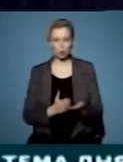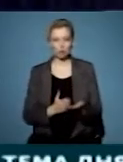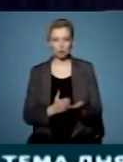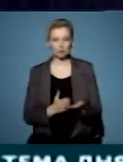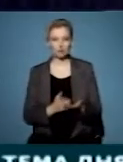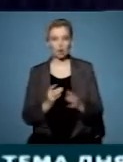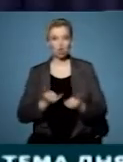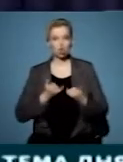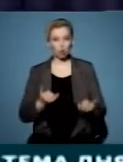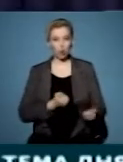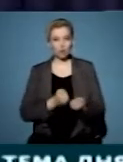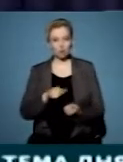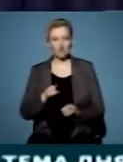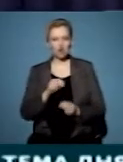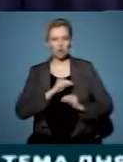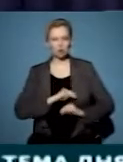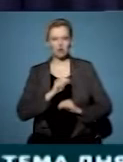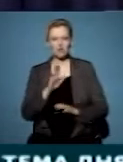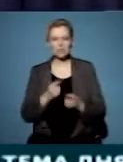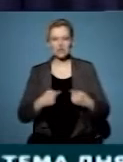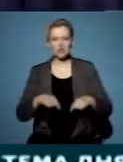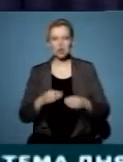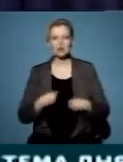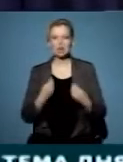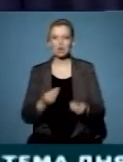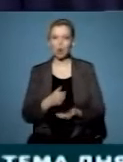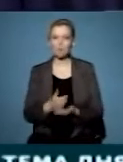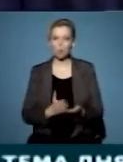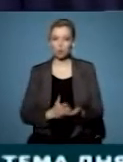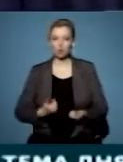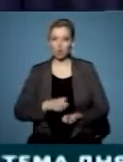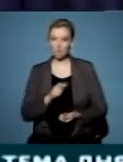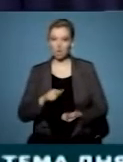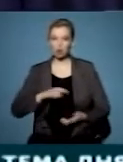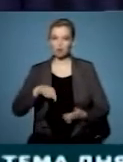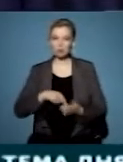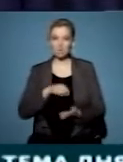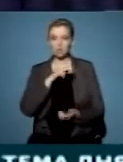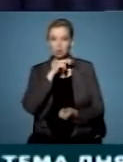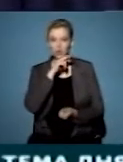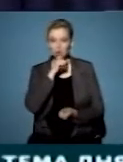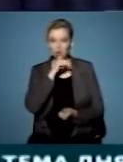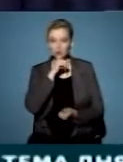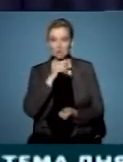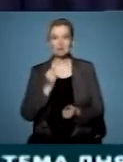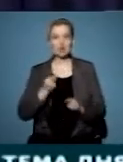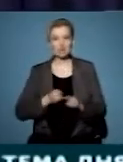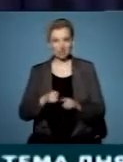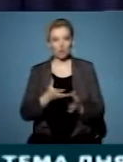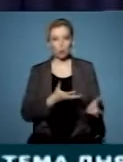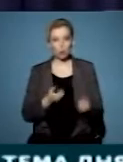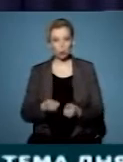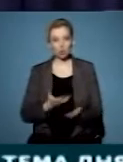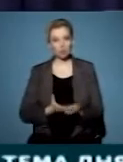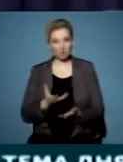Тобто, шановні перевізники, ви працюєте в сфері надання послуг мешканцям міста Чернівці. За це отримуєте